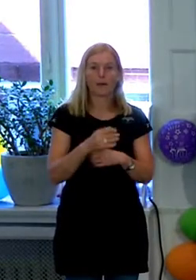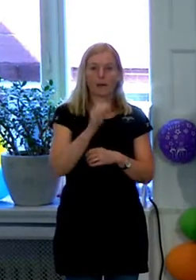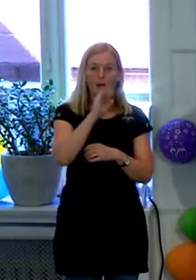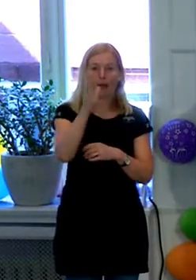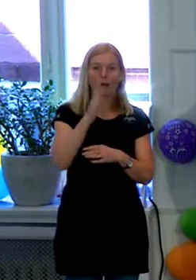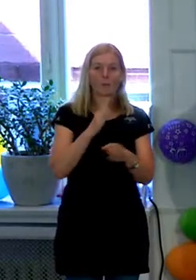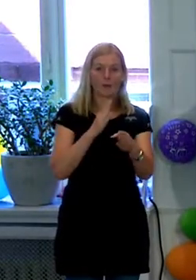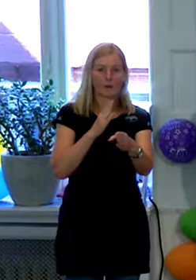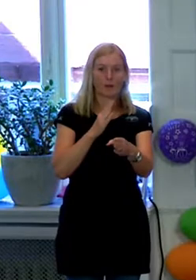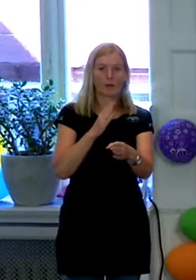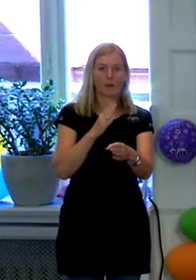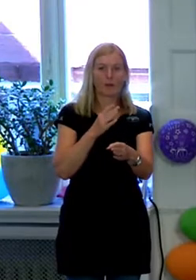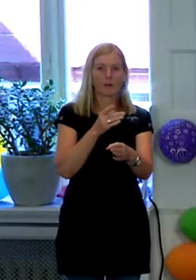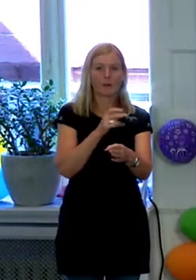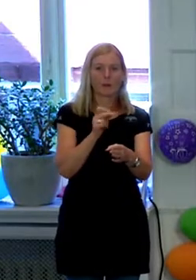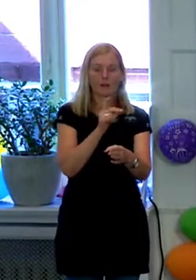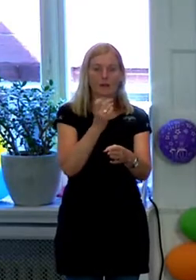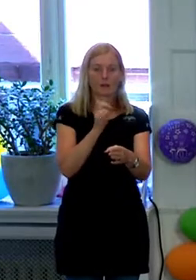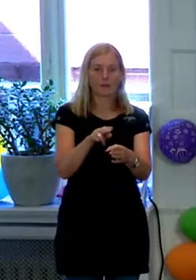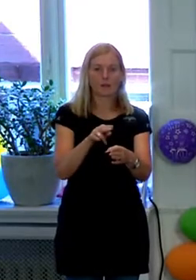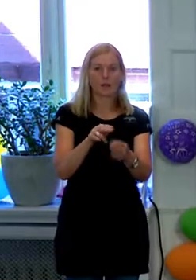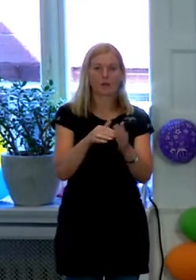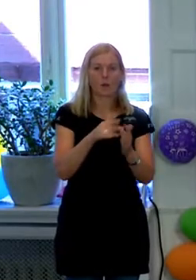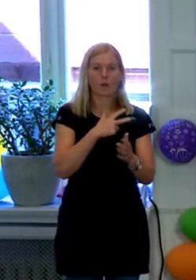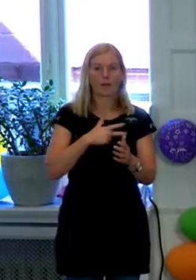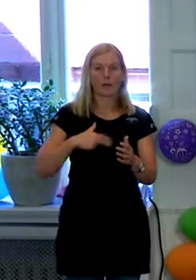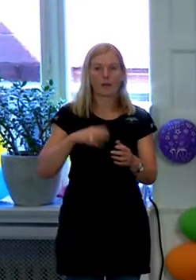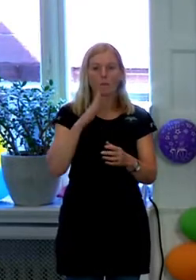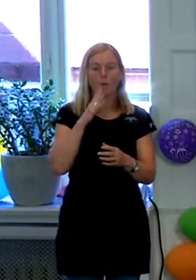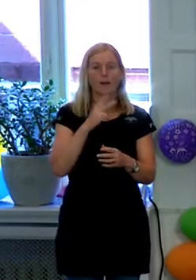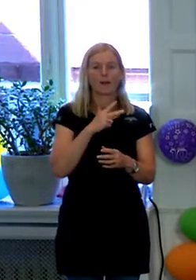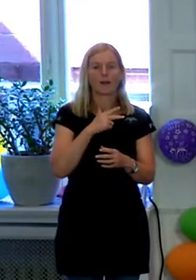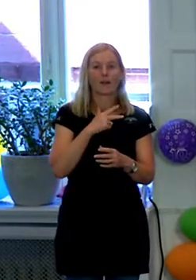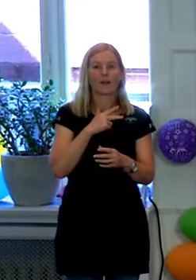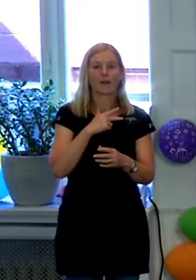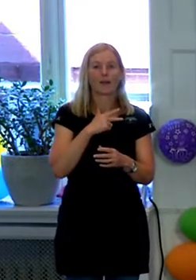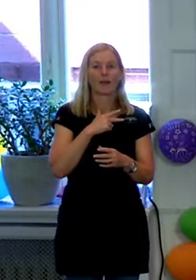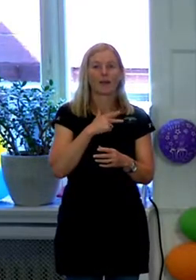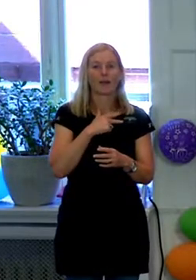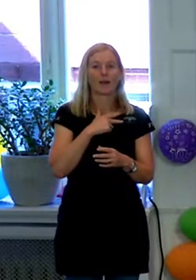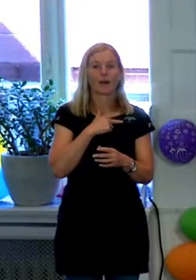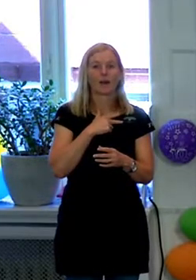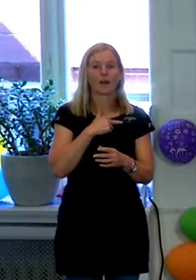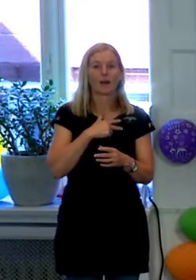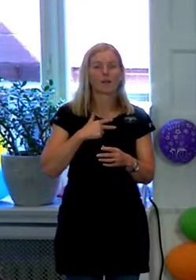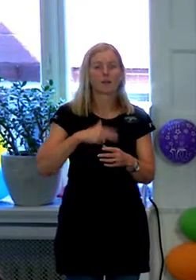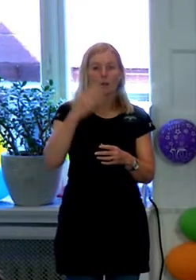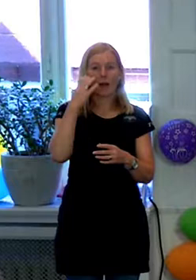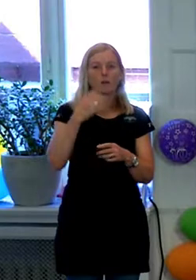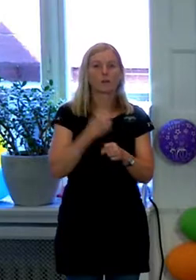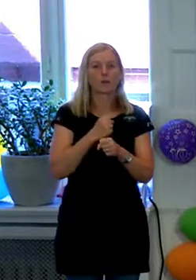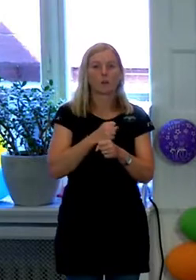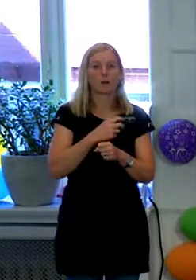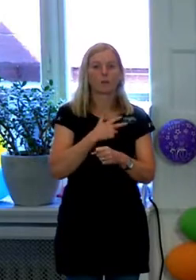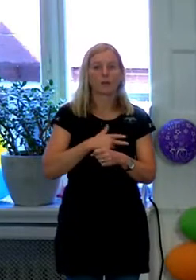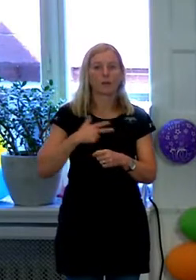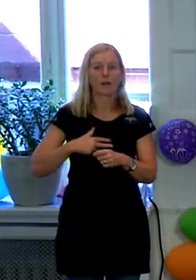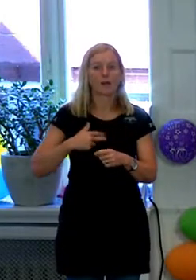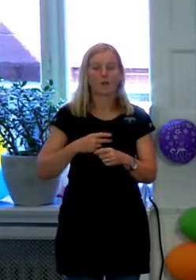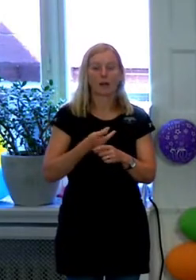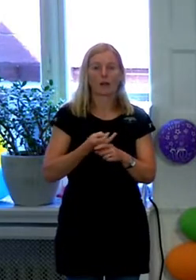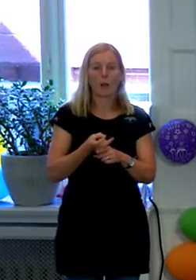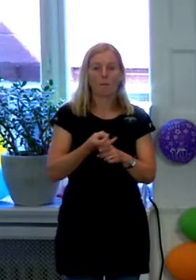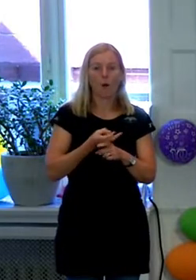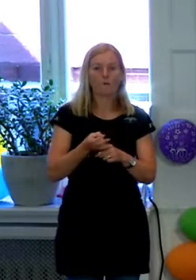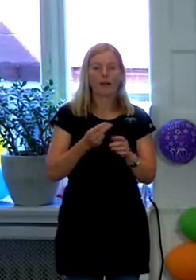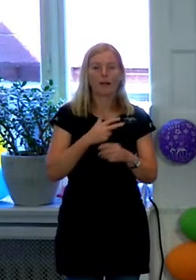Hej, mitt namn är Peter Christensen. Jag bor i København. Hög grupp, tack. Og jeg jobber for Banedanmark, altså Baneverket